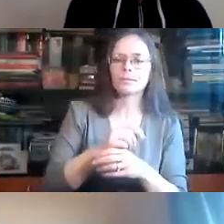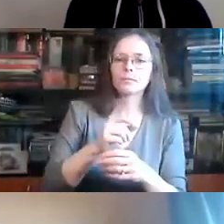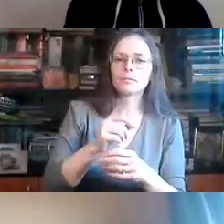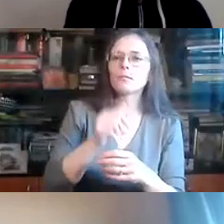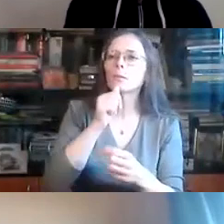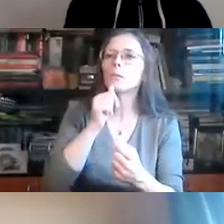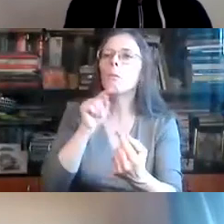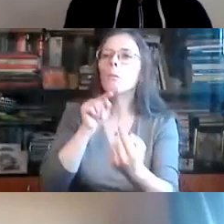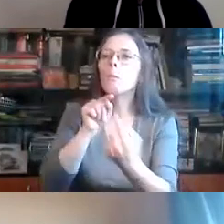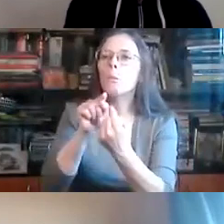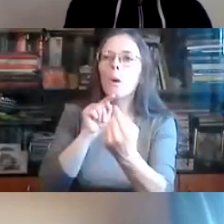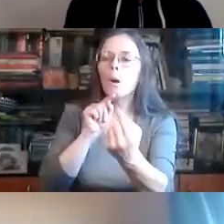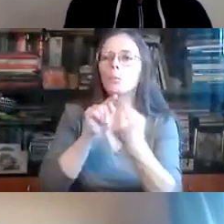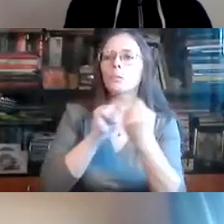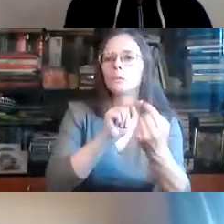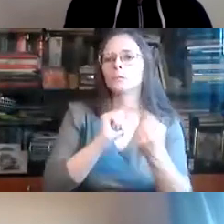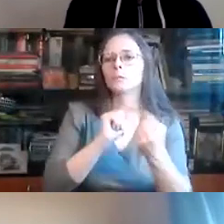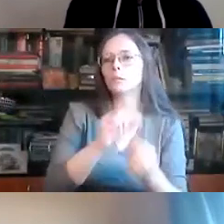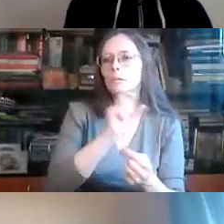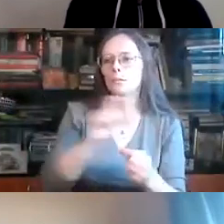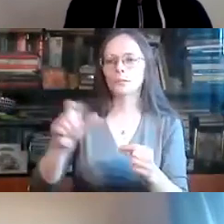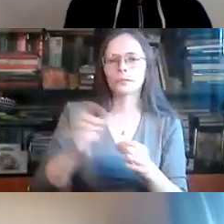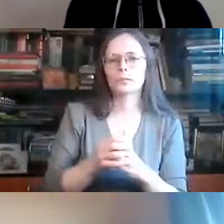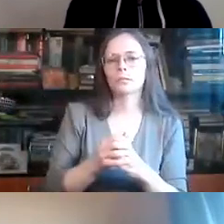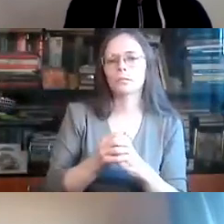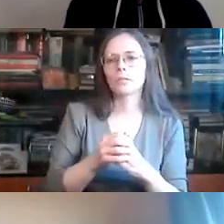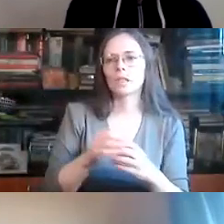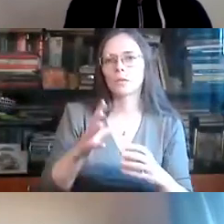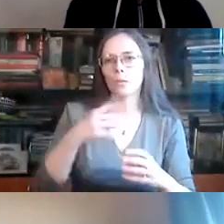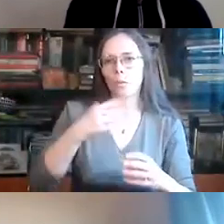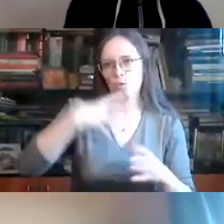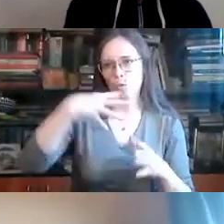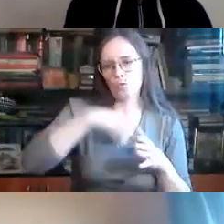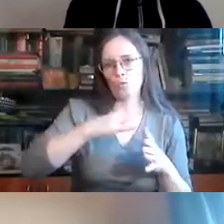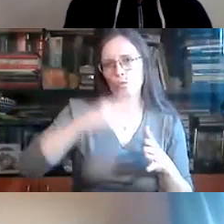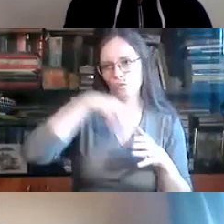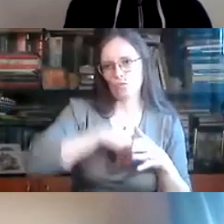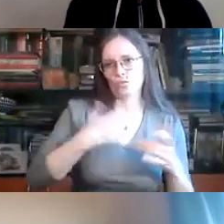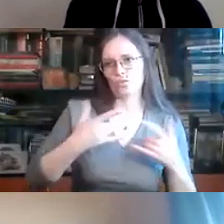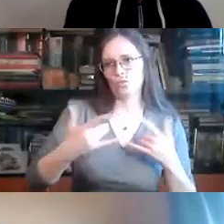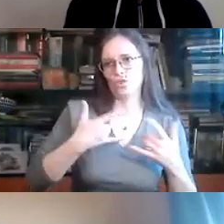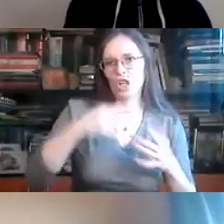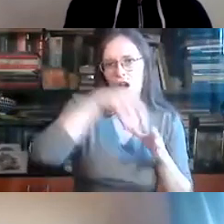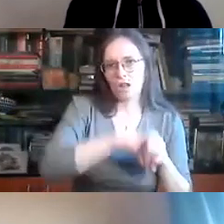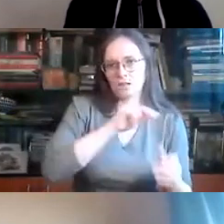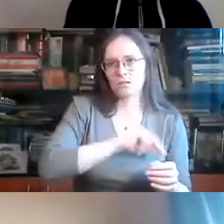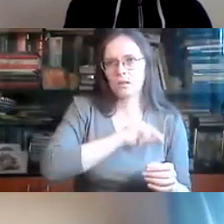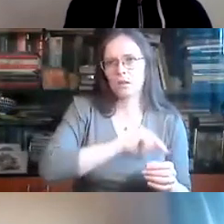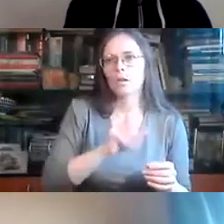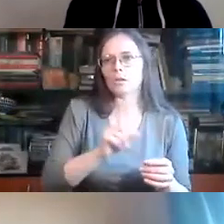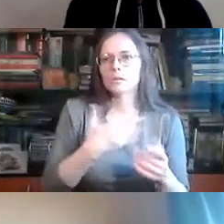профессию новые технологии, где мы более будем использовать новые технологии, чтобы театр был